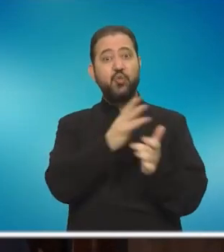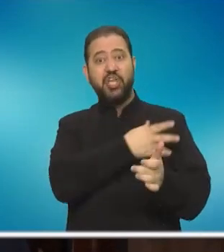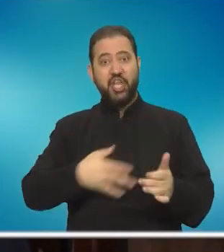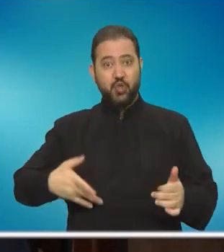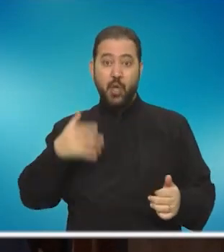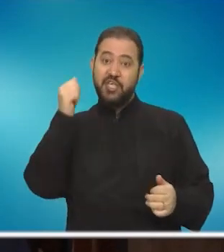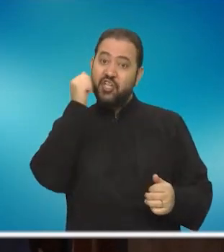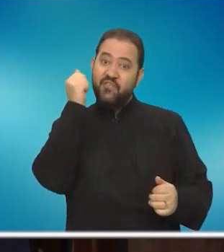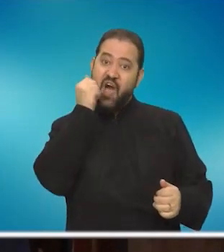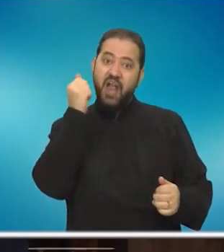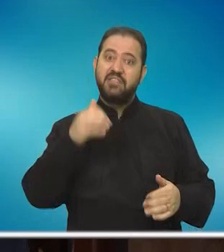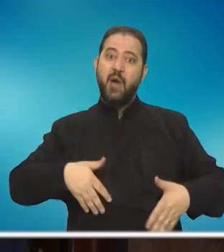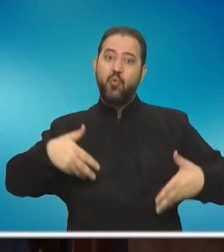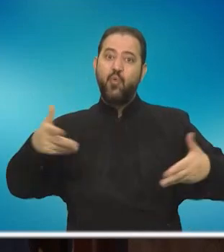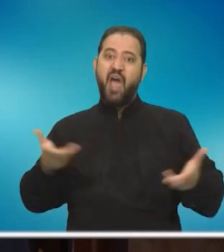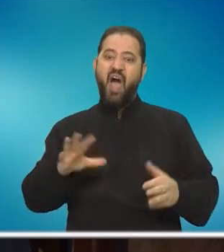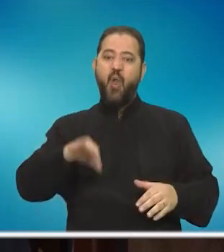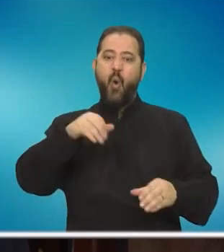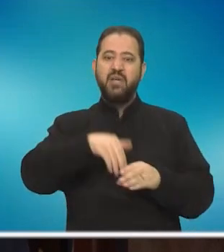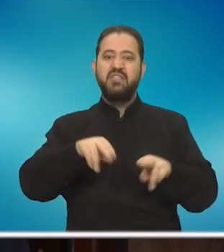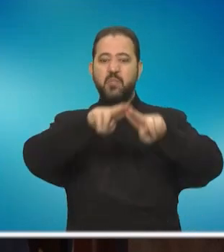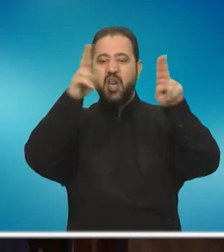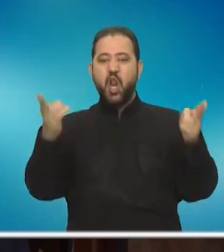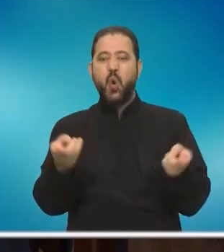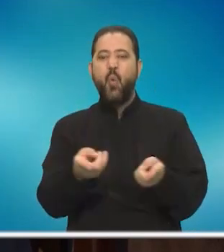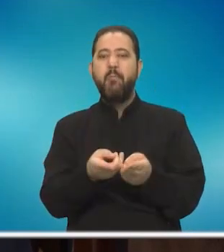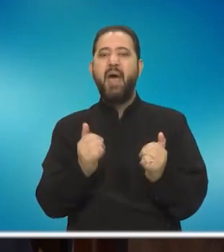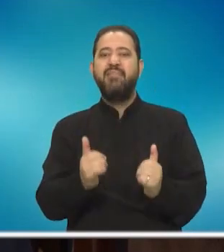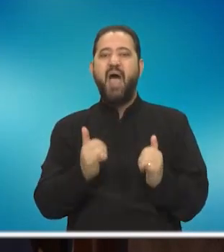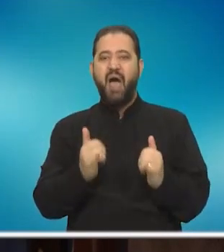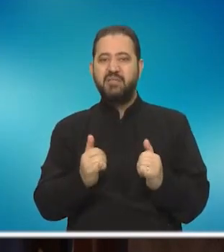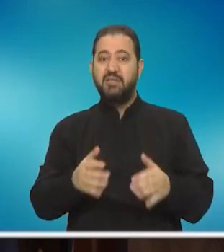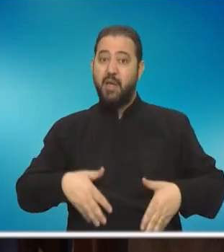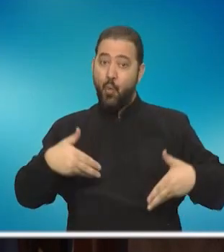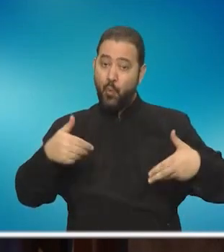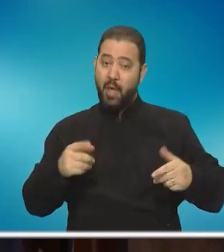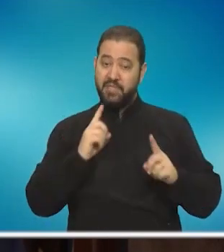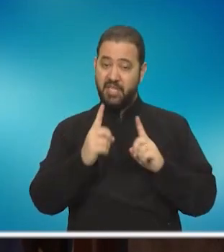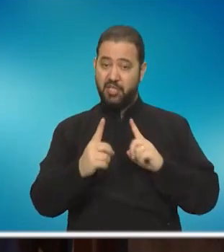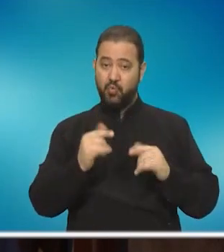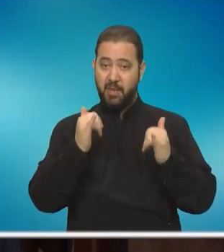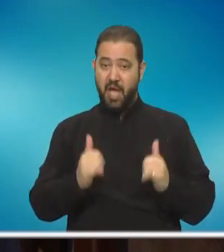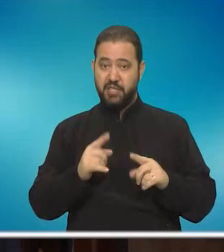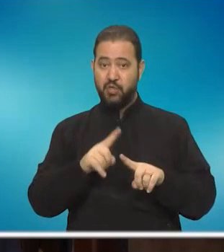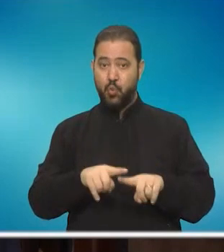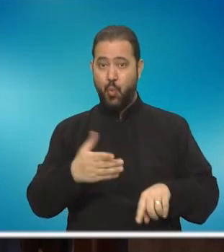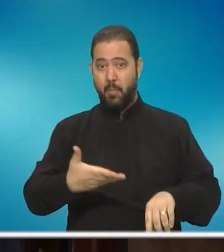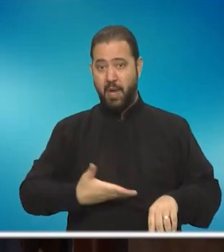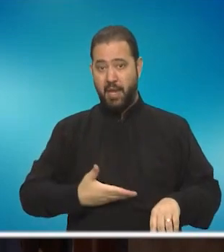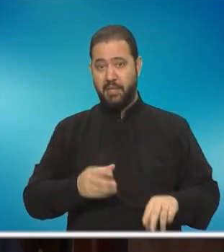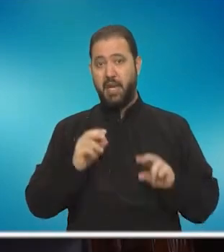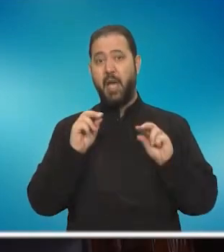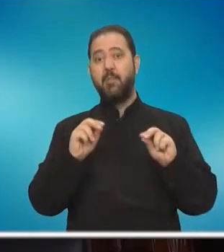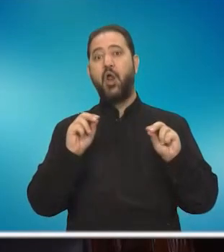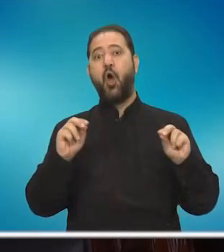și falsa bucurie pe care o regăsim în lumea materialistă de astăzi. Și ne bucurăm să-l avem alături de noi astăzi pe